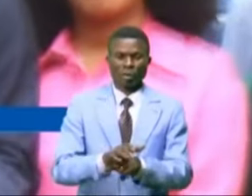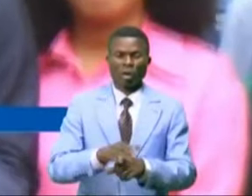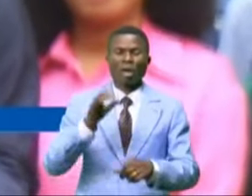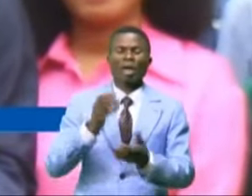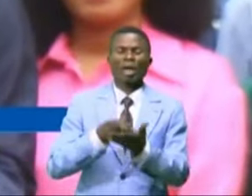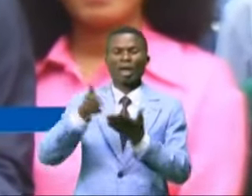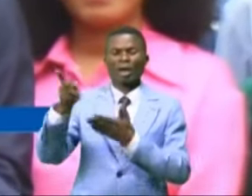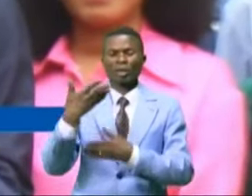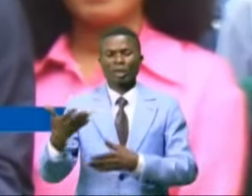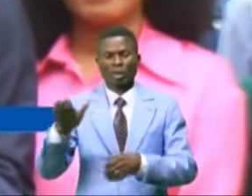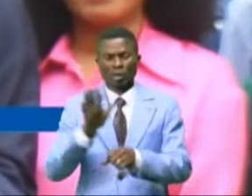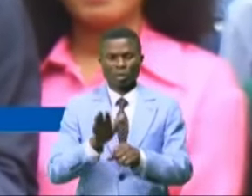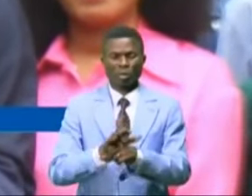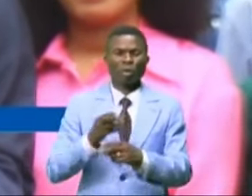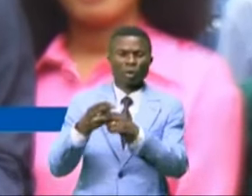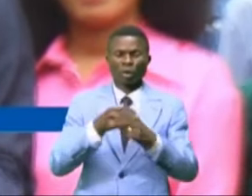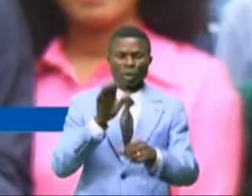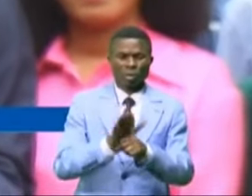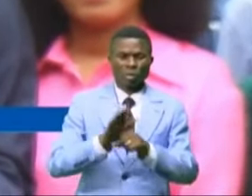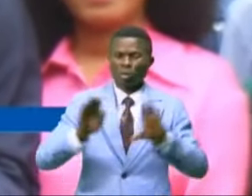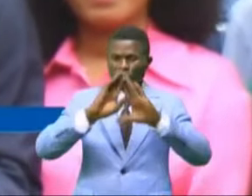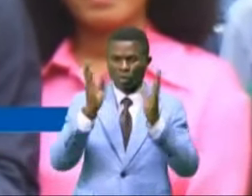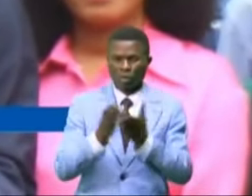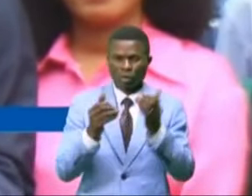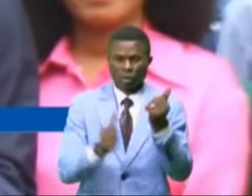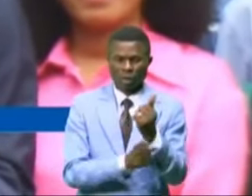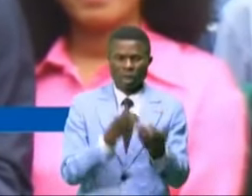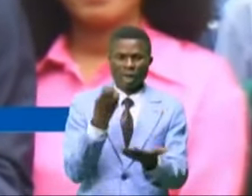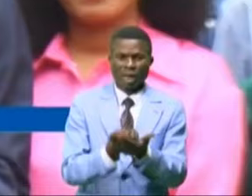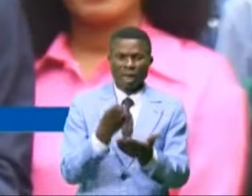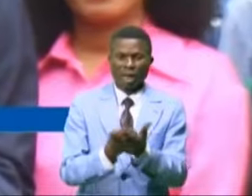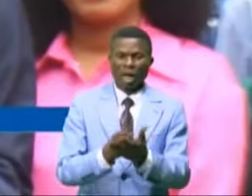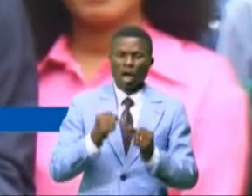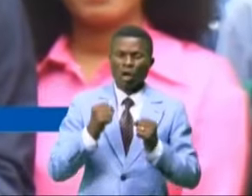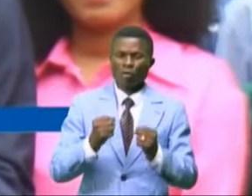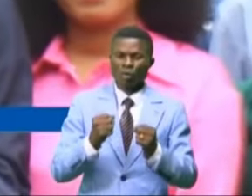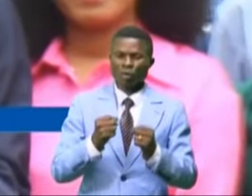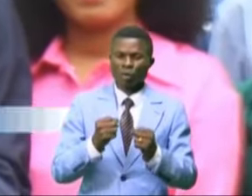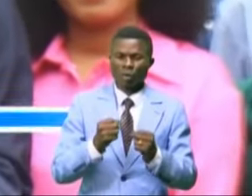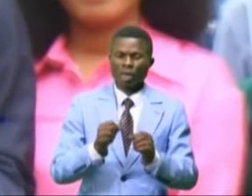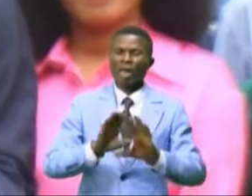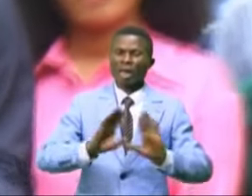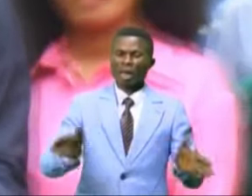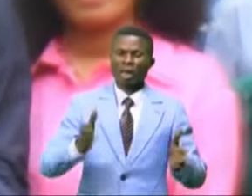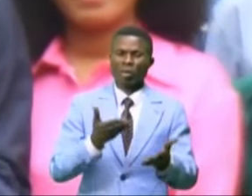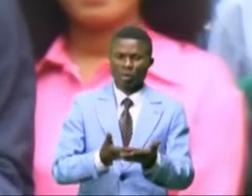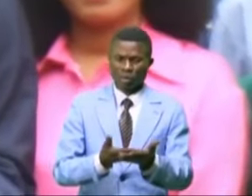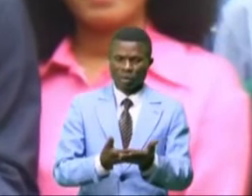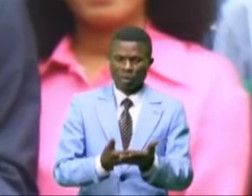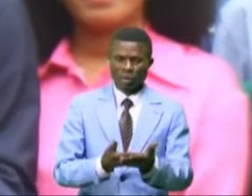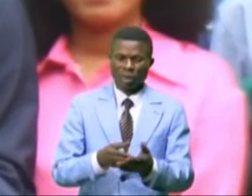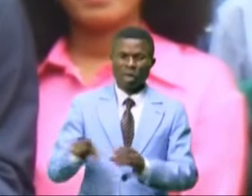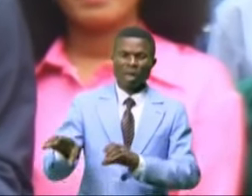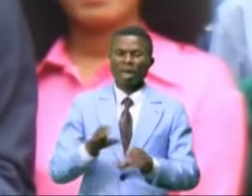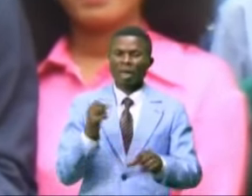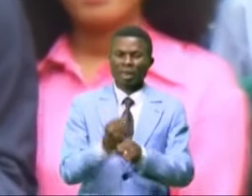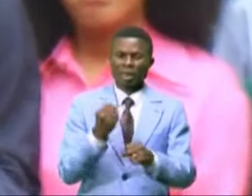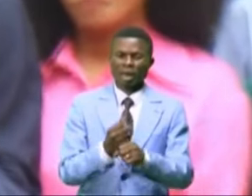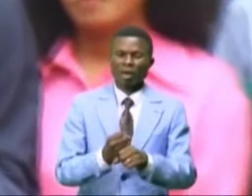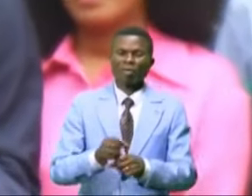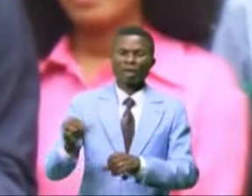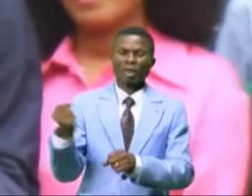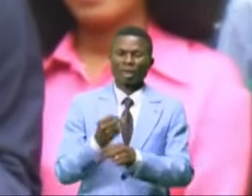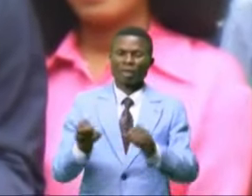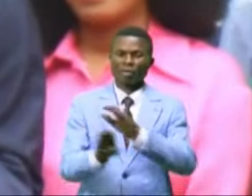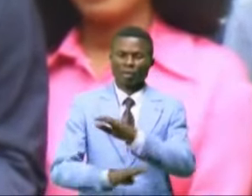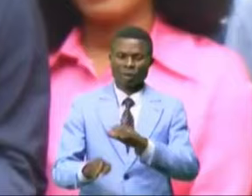d'achat, plus de sécurité pour tous, une économie plus diversifiée et plus compétitive, plus d'accès aux services de base,